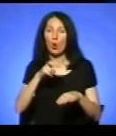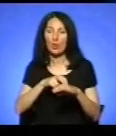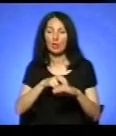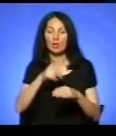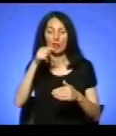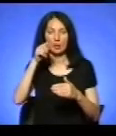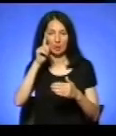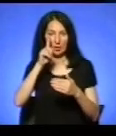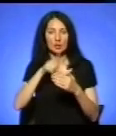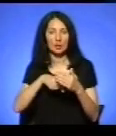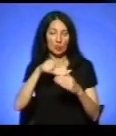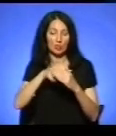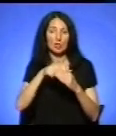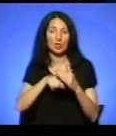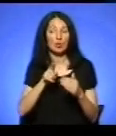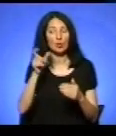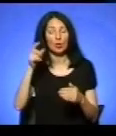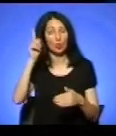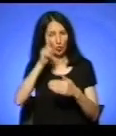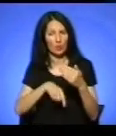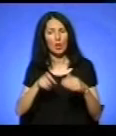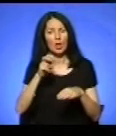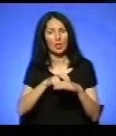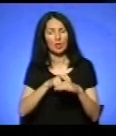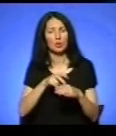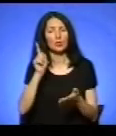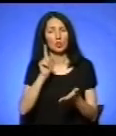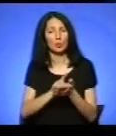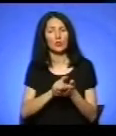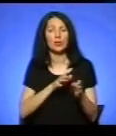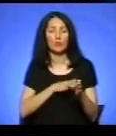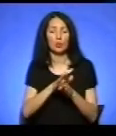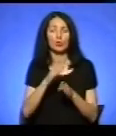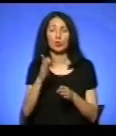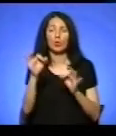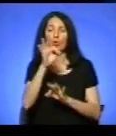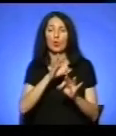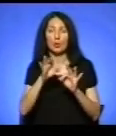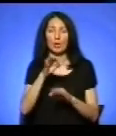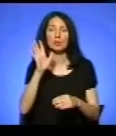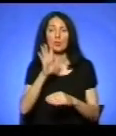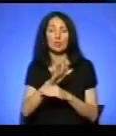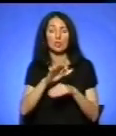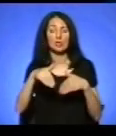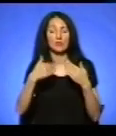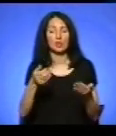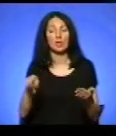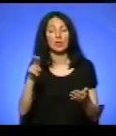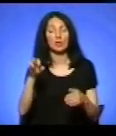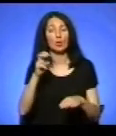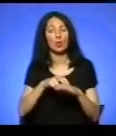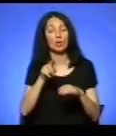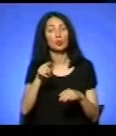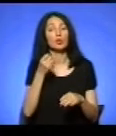значить він повинен виконувати його рекомендації, призначення його і звертатись до лікаря тоді, коли рекомендує